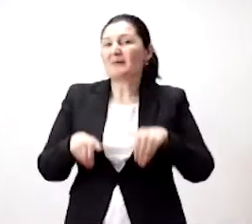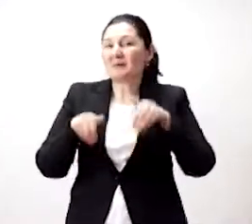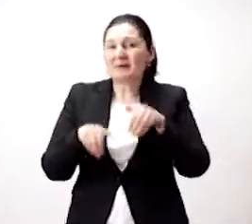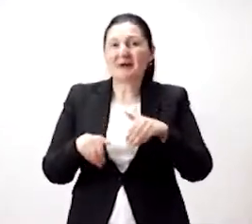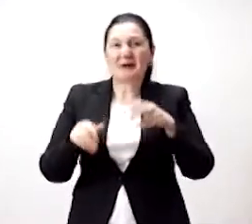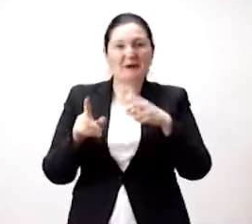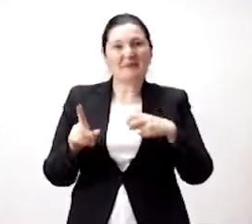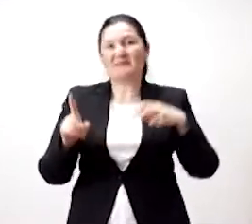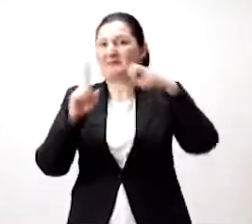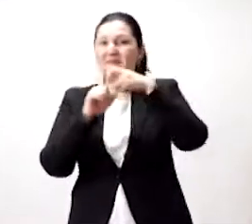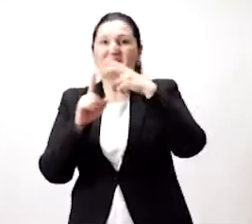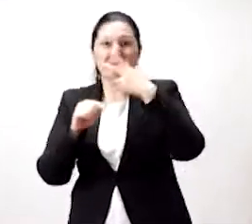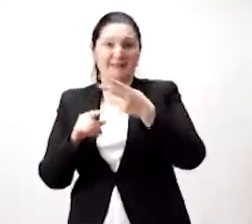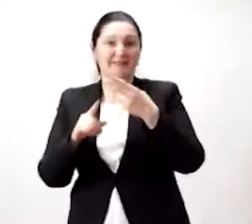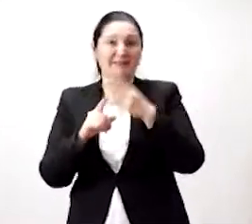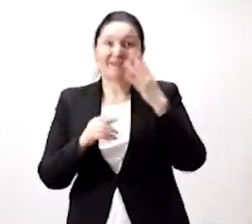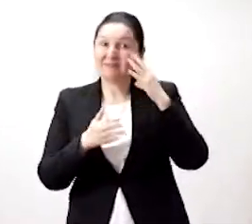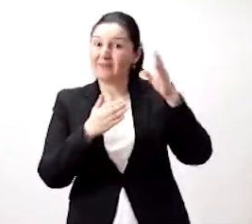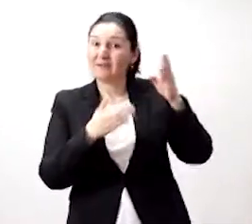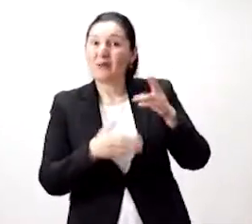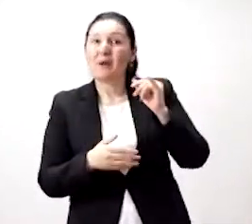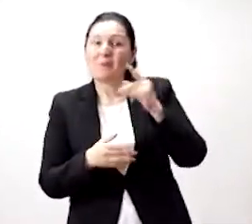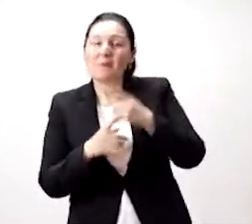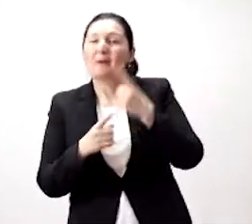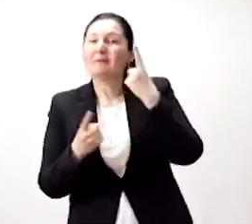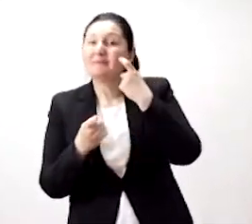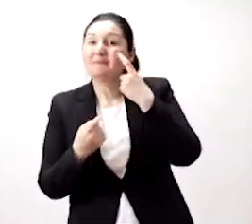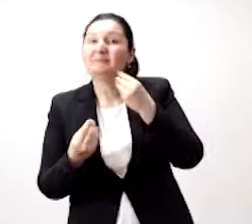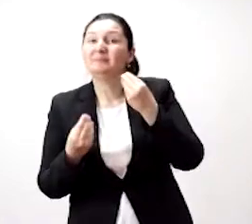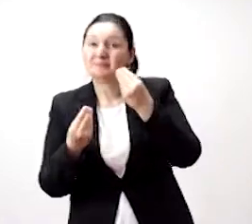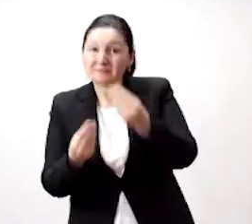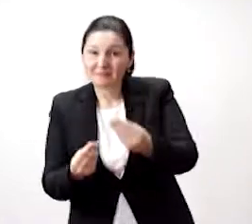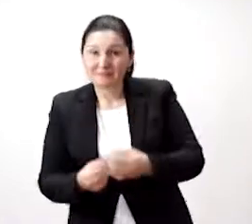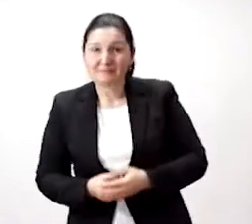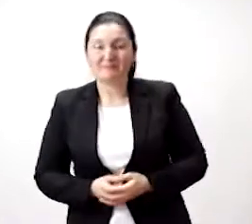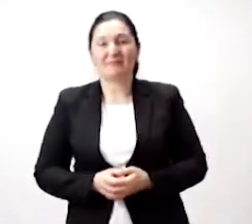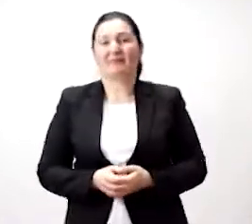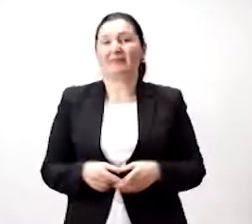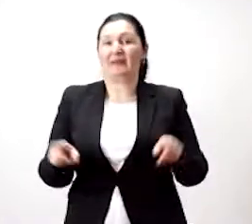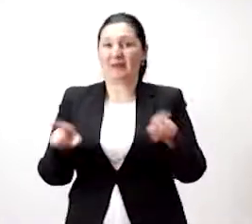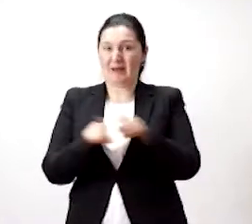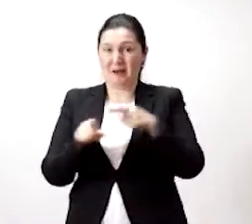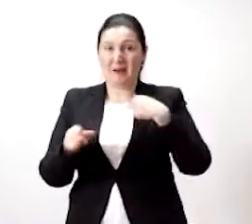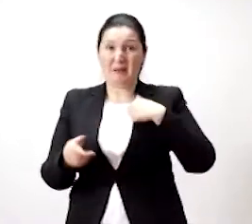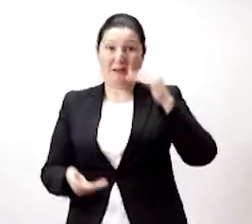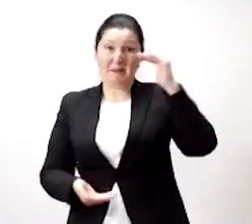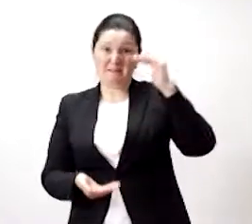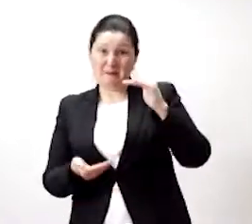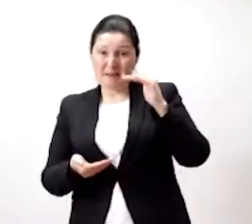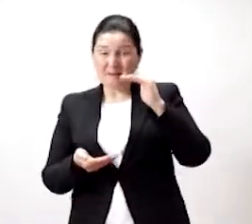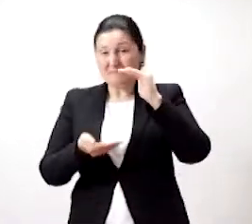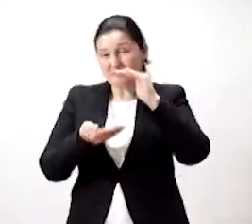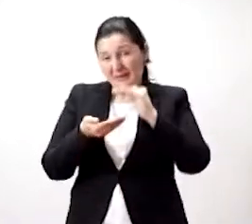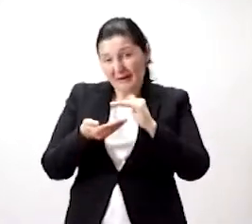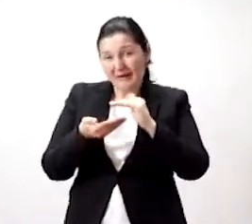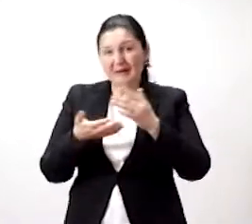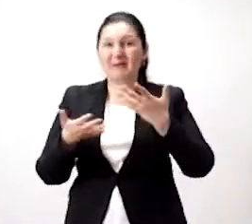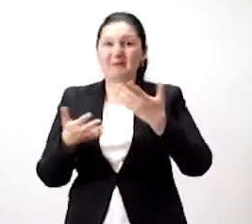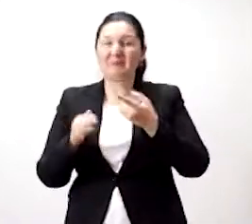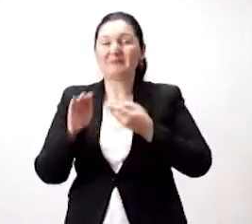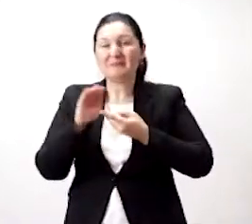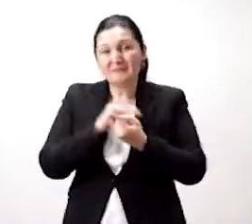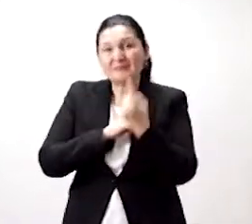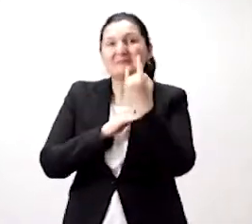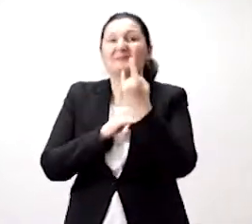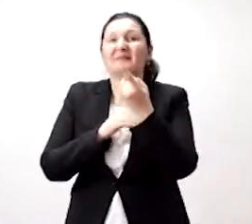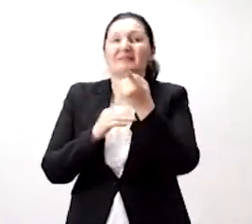نمیتوانی. در باره کوالا باز یک معلومات رو شنم. وی هم مثل ما خردکک به دنیا میآید و در خلطه